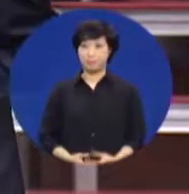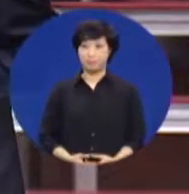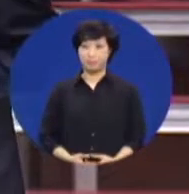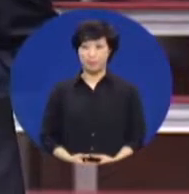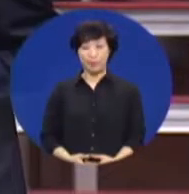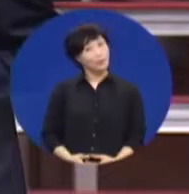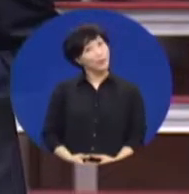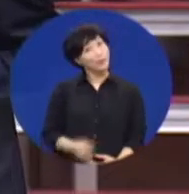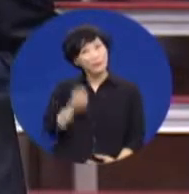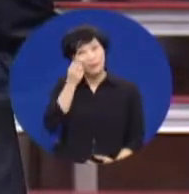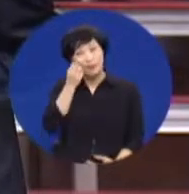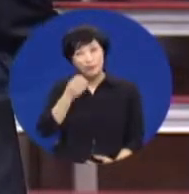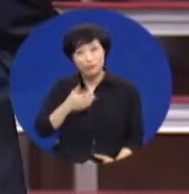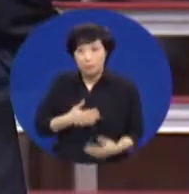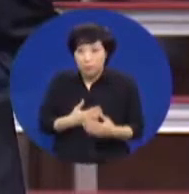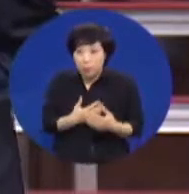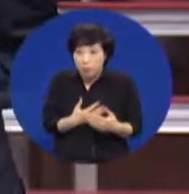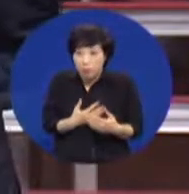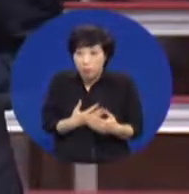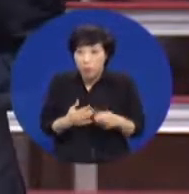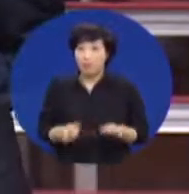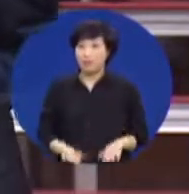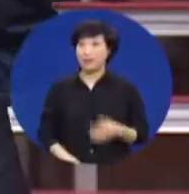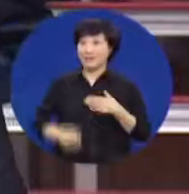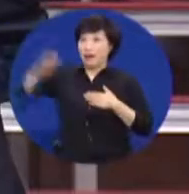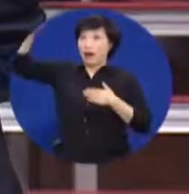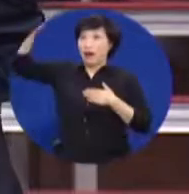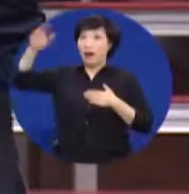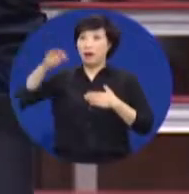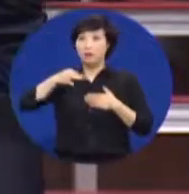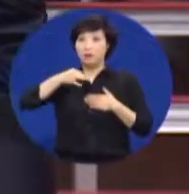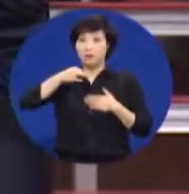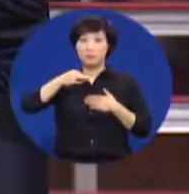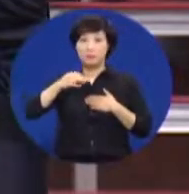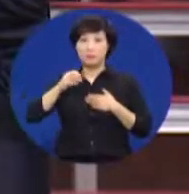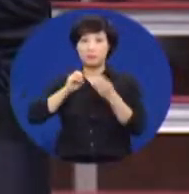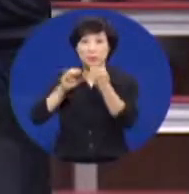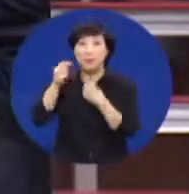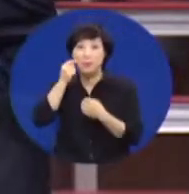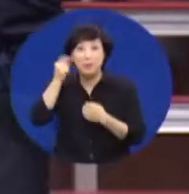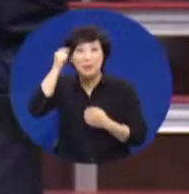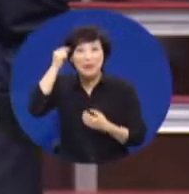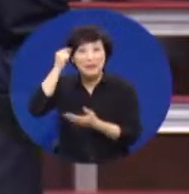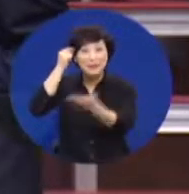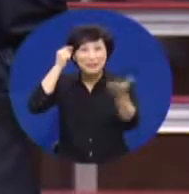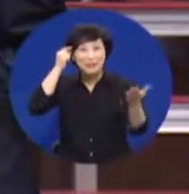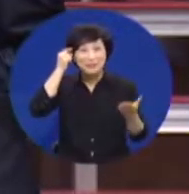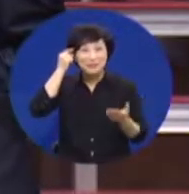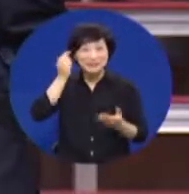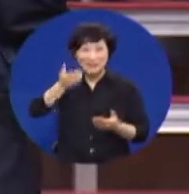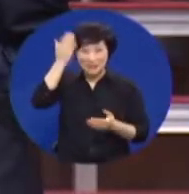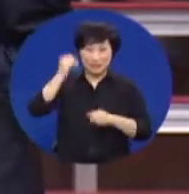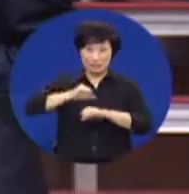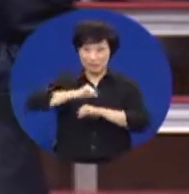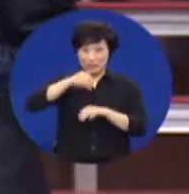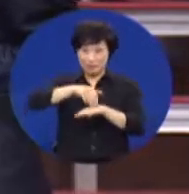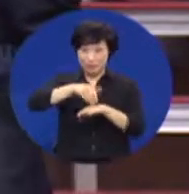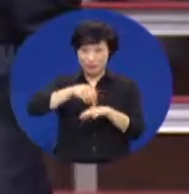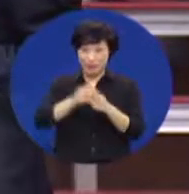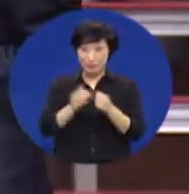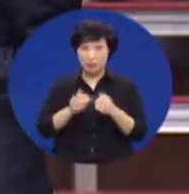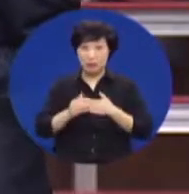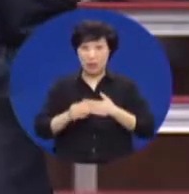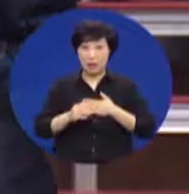왜 참나 가슴이 두근두근 납니다. 그 소리를 못 해요 이제. 왜 못 오느냐? 그때는 훈련병이니까 내가